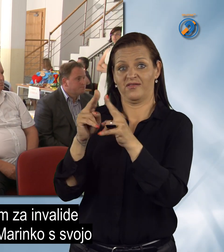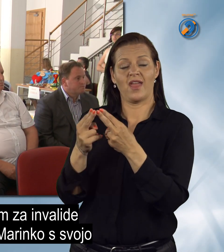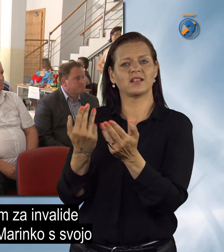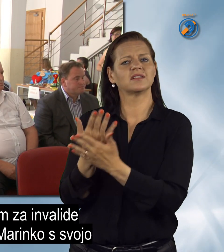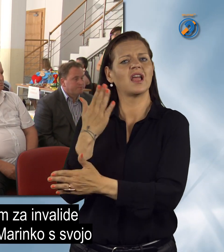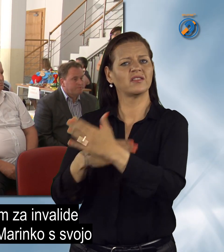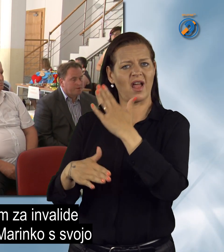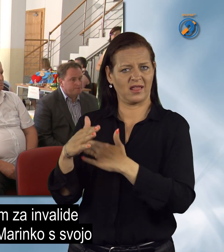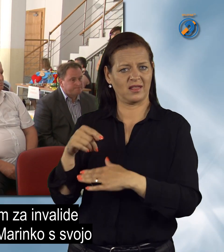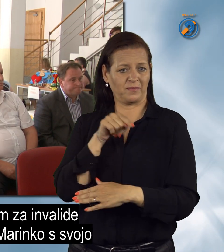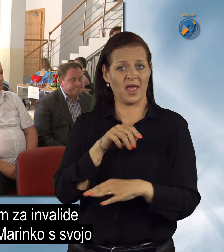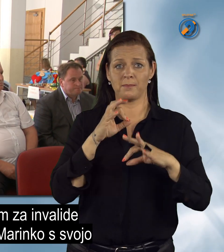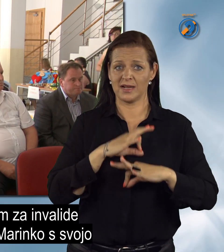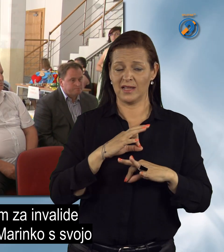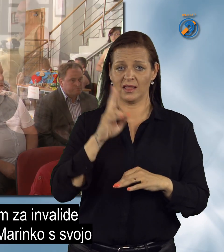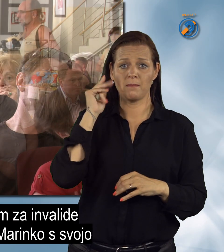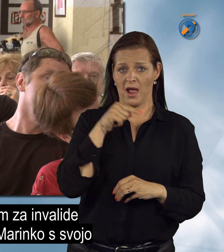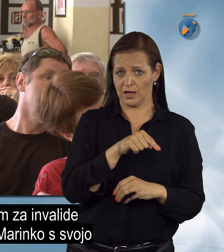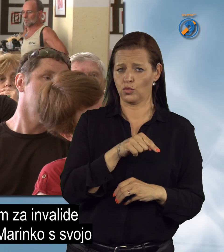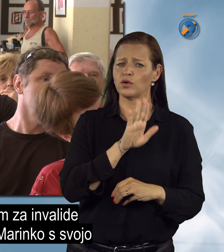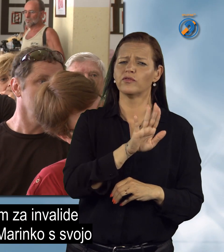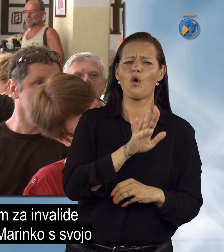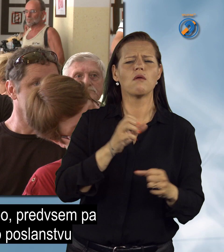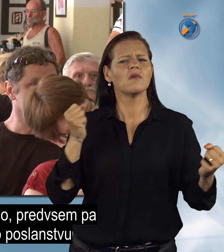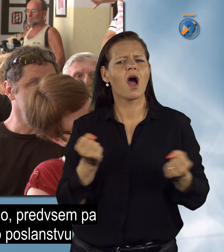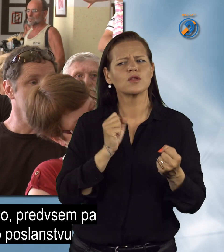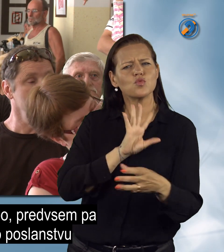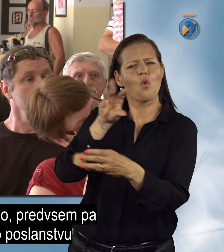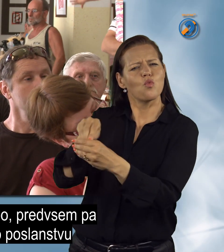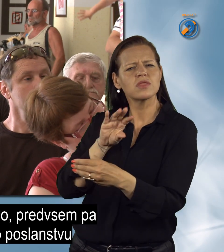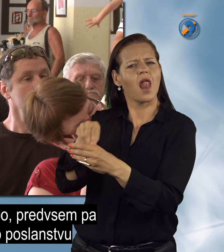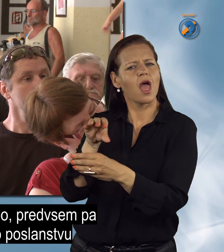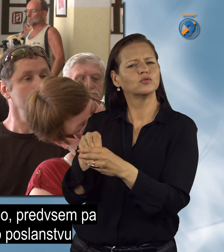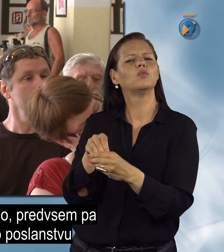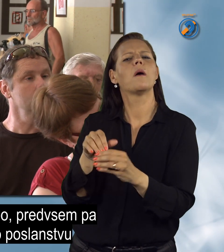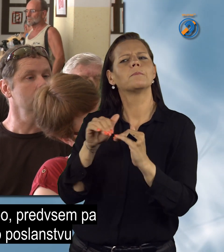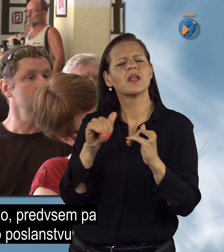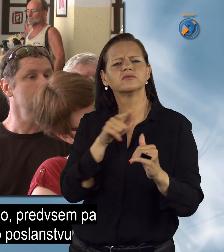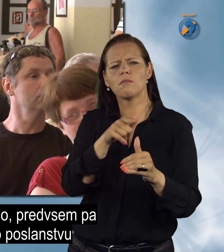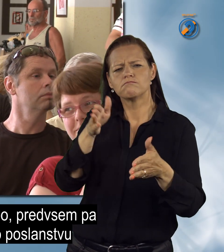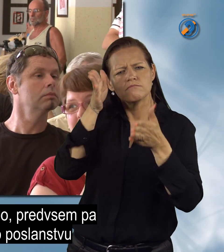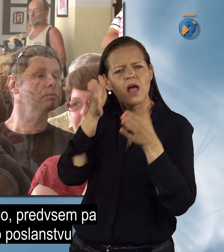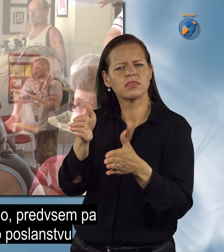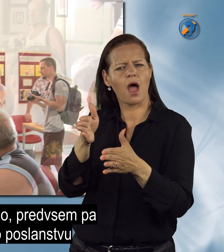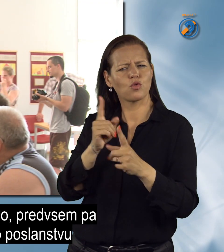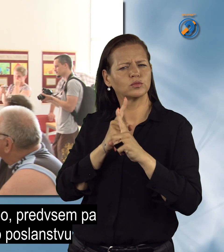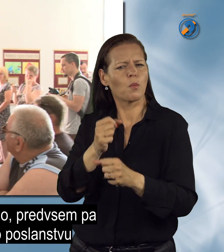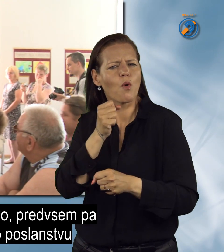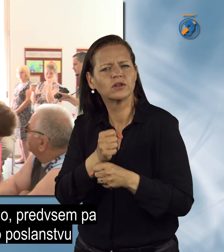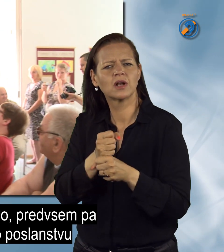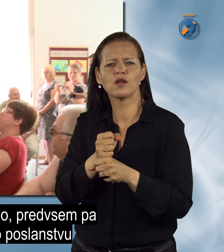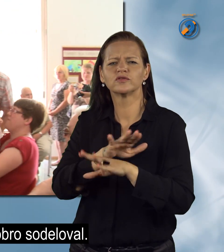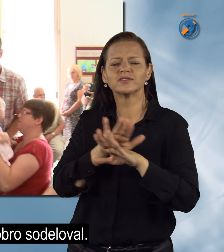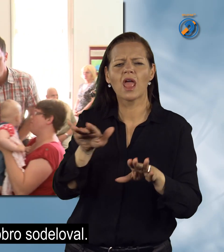Tudi svetom za invalide je predsednik Marinko svojo aktivno udeležbo, predvsem pa predanostjo poslanstvu v vseh